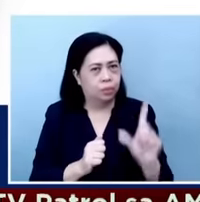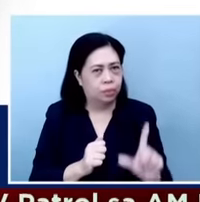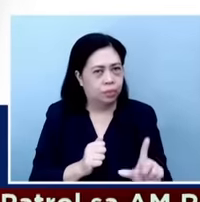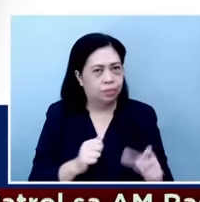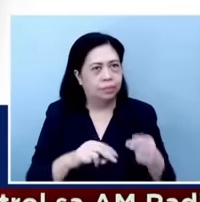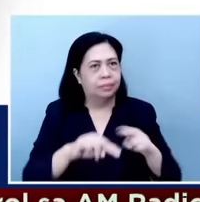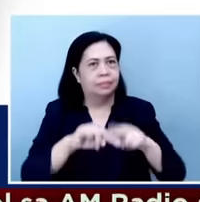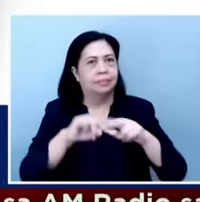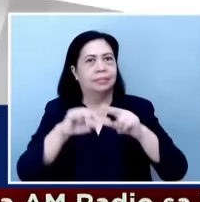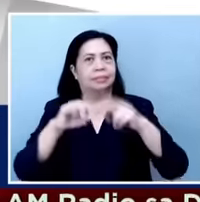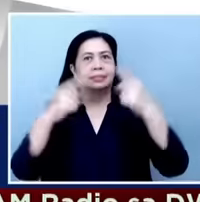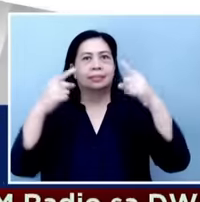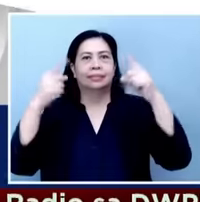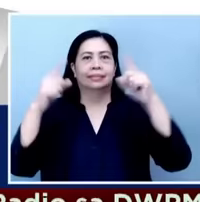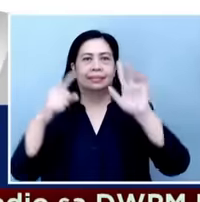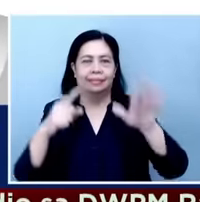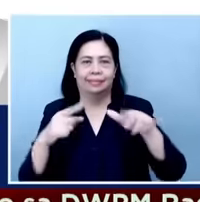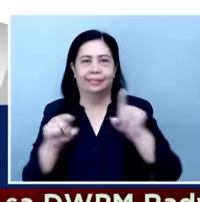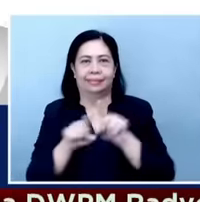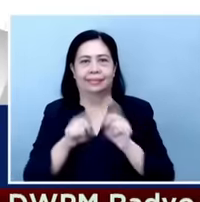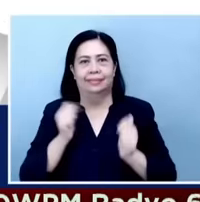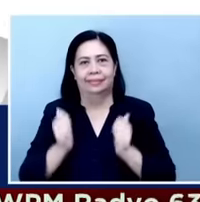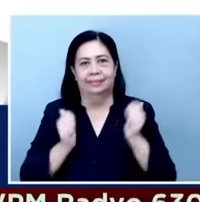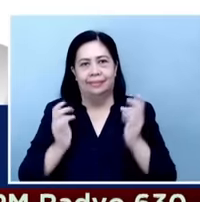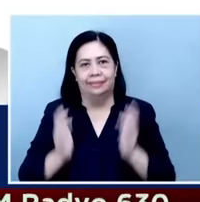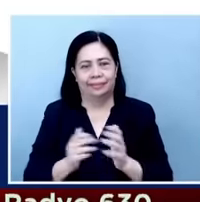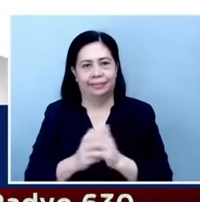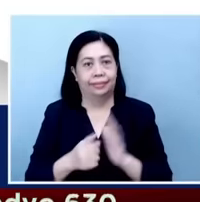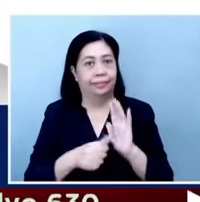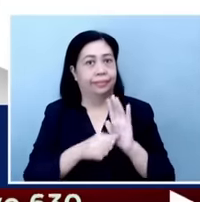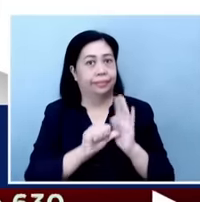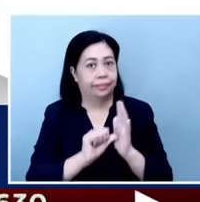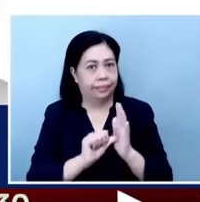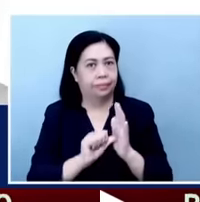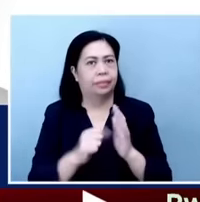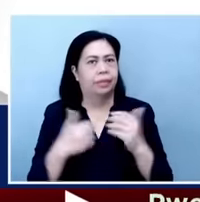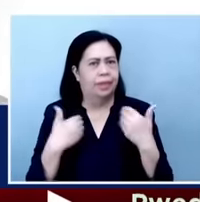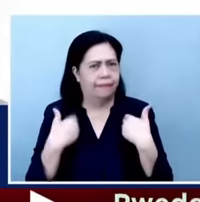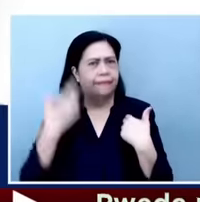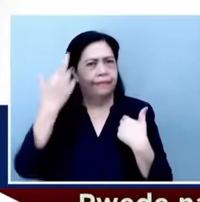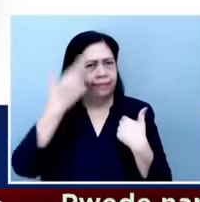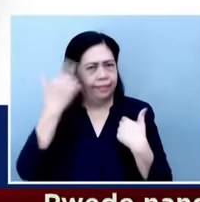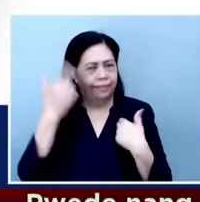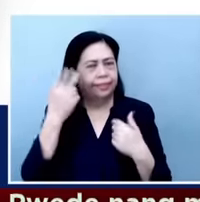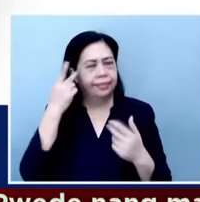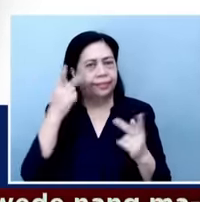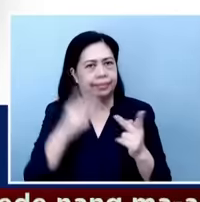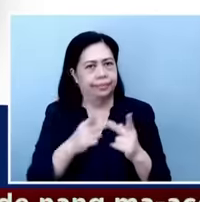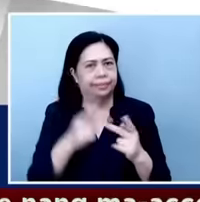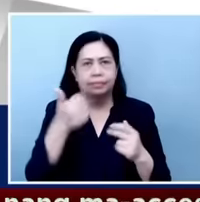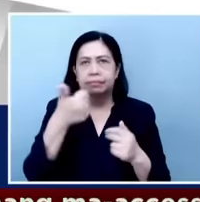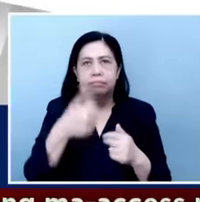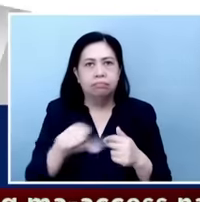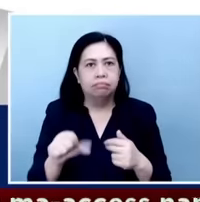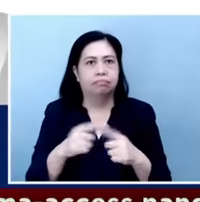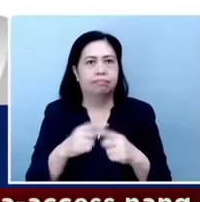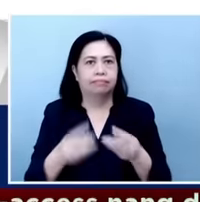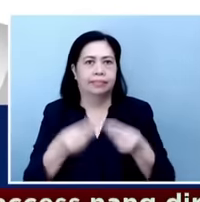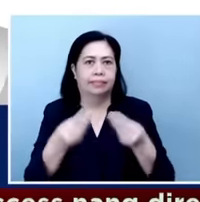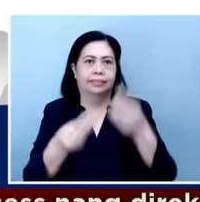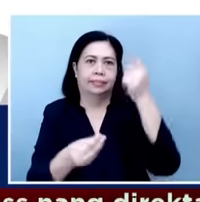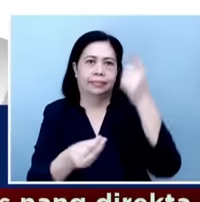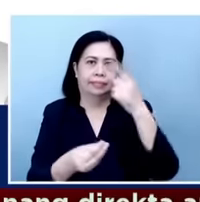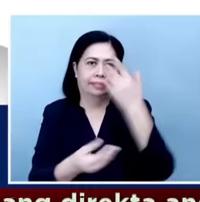sa nagtagumpay sa kanyang karera. Binigyan din ng aktor na may dahilan at layunin ang anumang ipinagkaloob ng Diyos